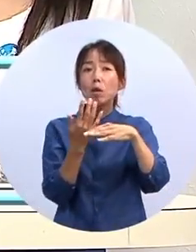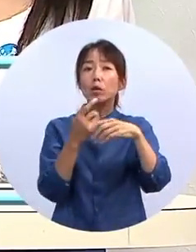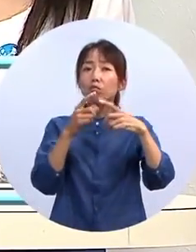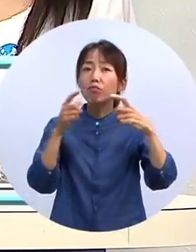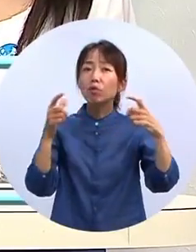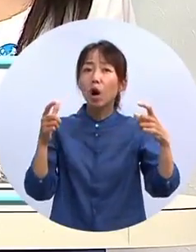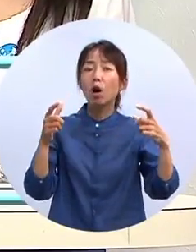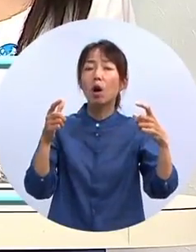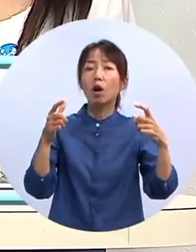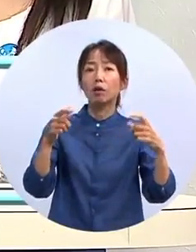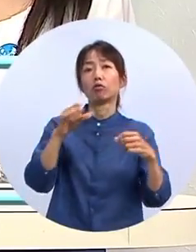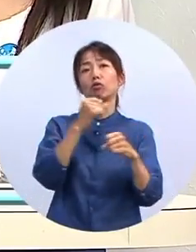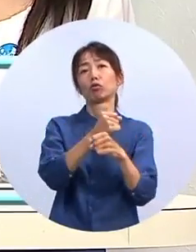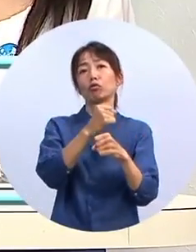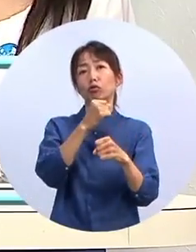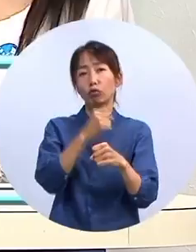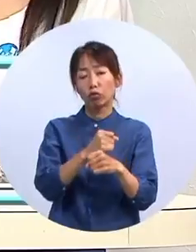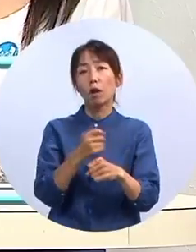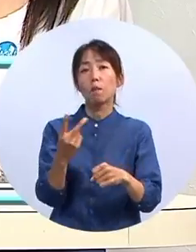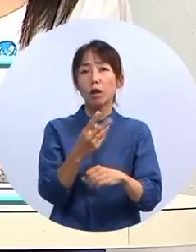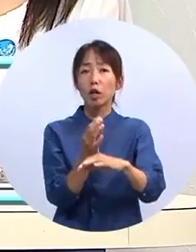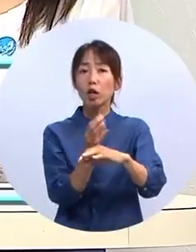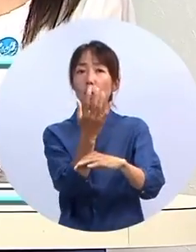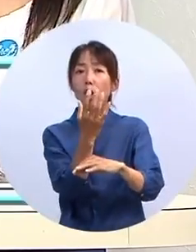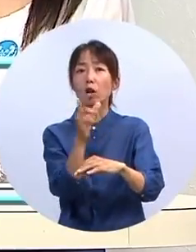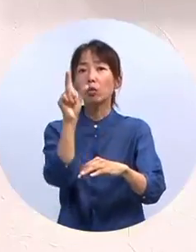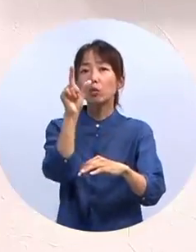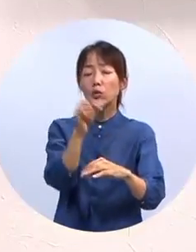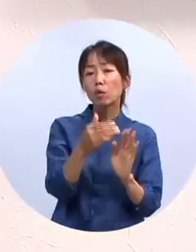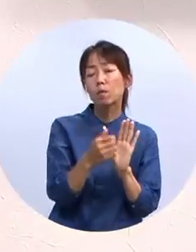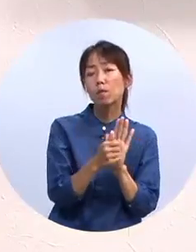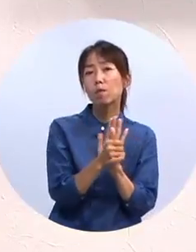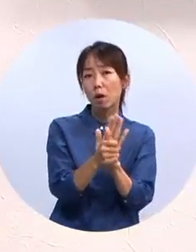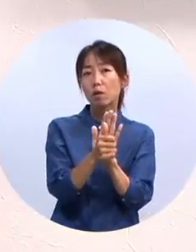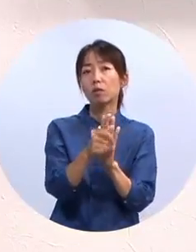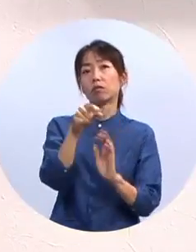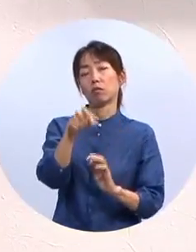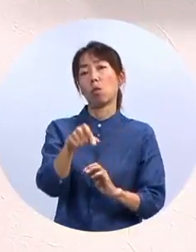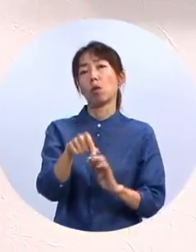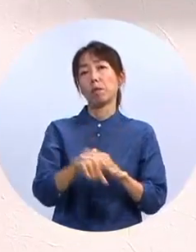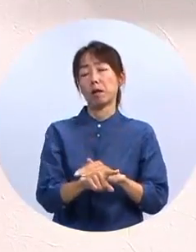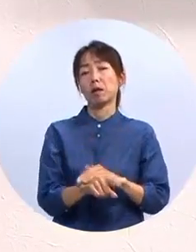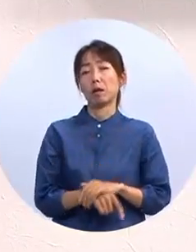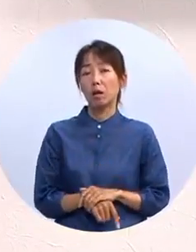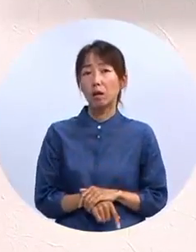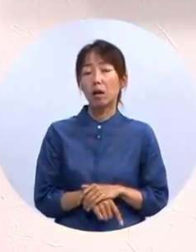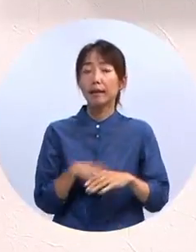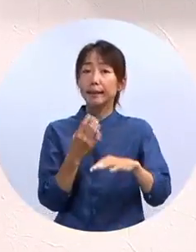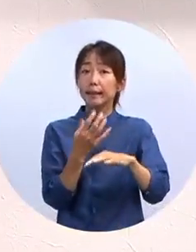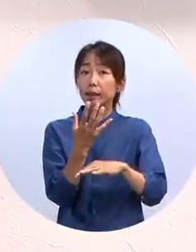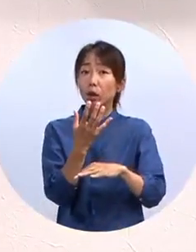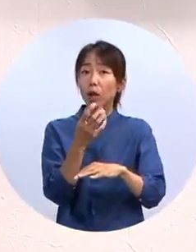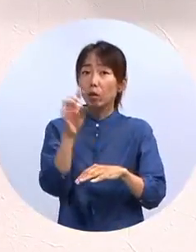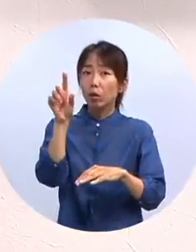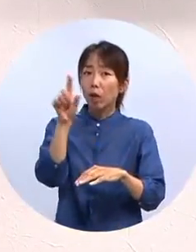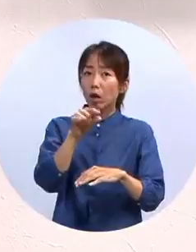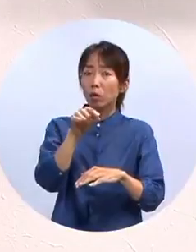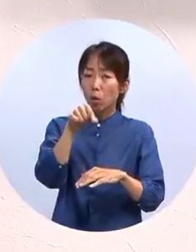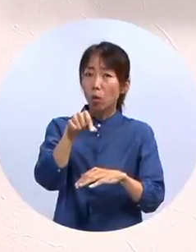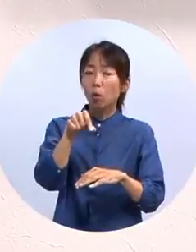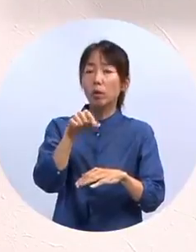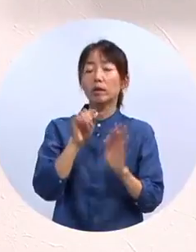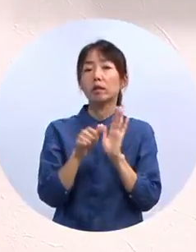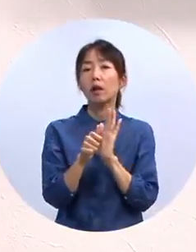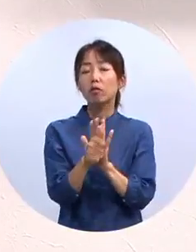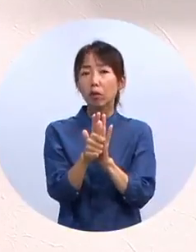の緩和に役立つ建物緑化に贈られるものです。 ヒートアイランド現象の緩和に役立つ建物緑化ということ